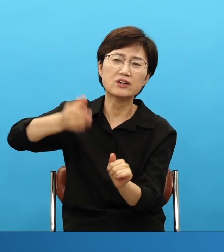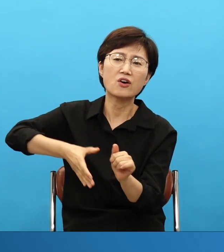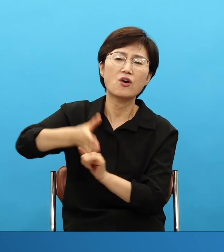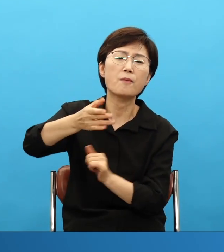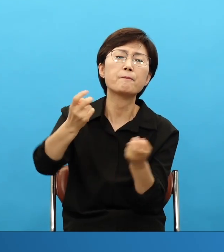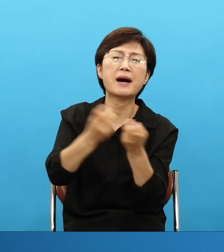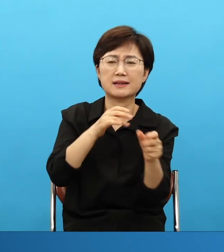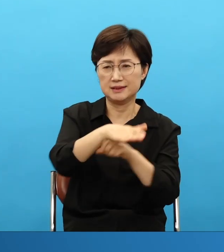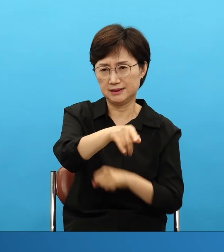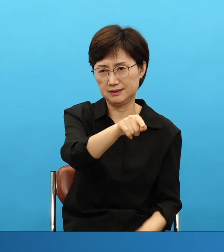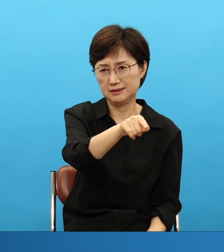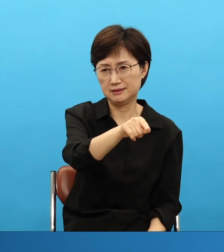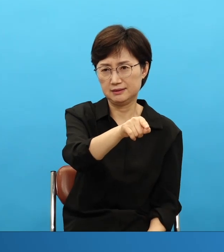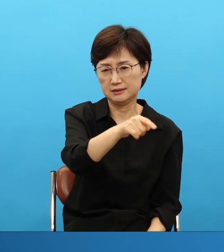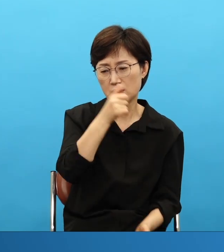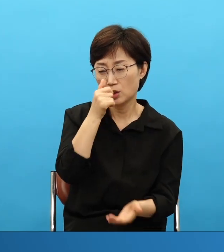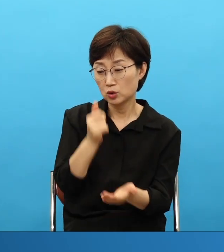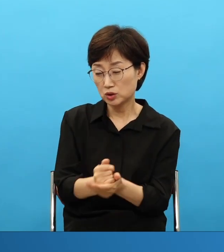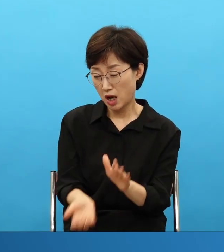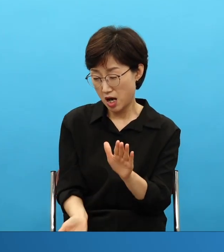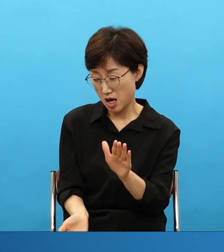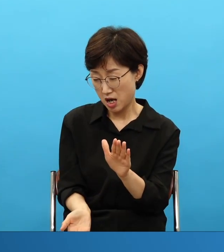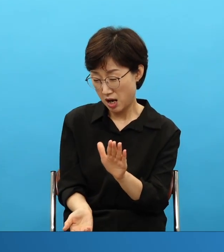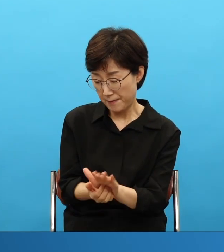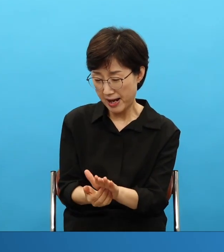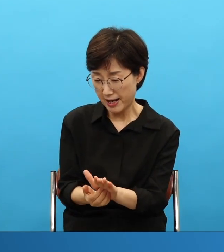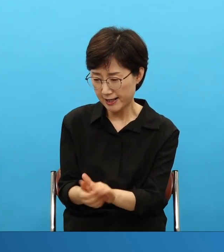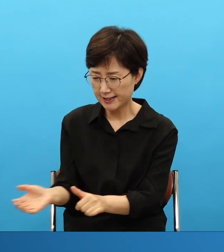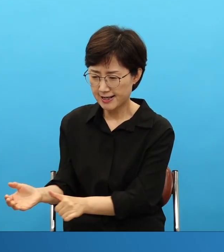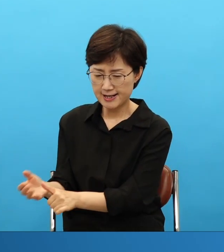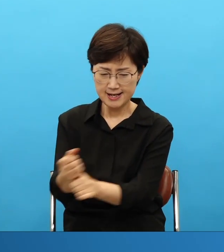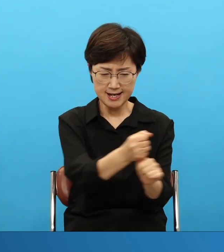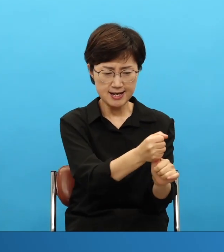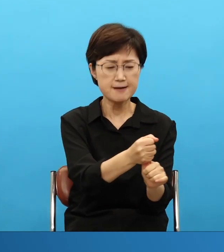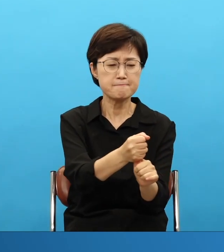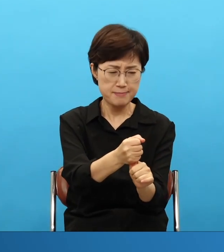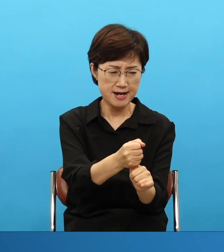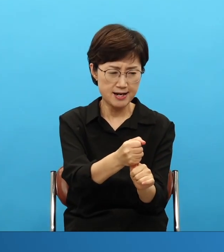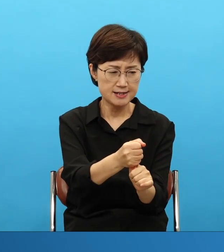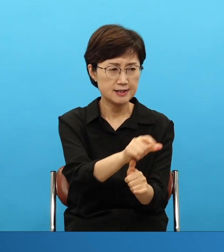한 죄인이 받을 때 십자가 처하는